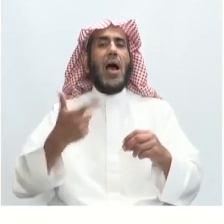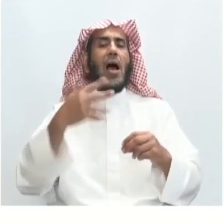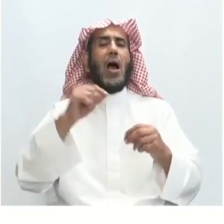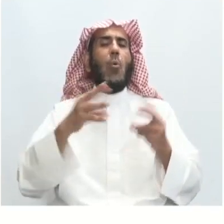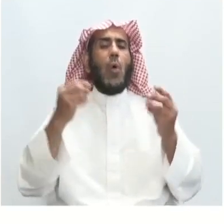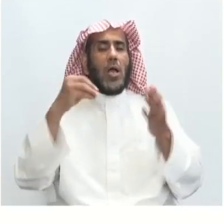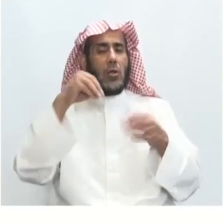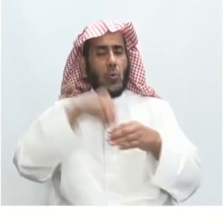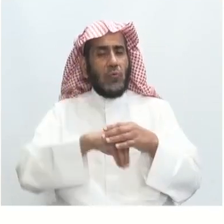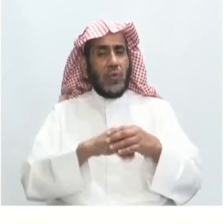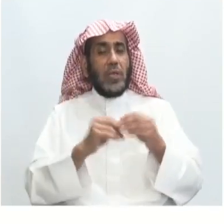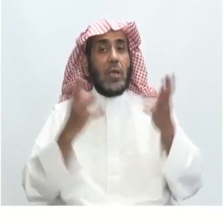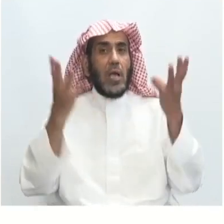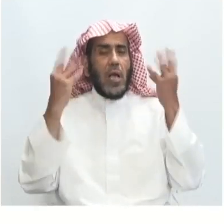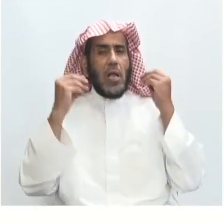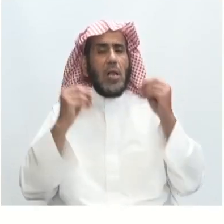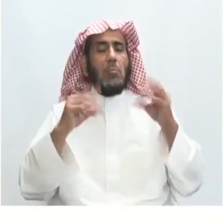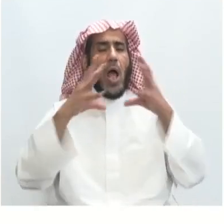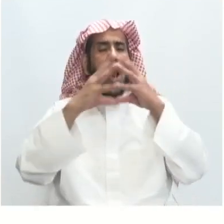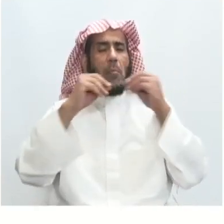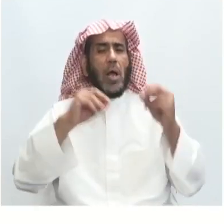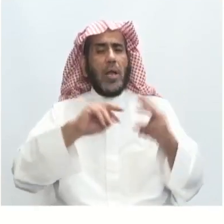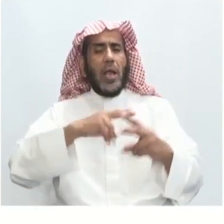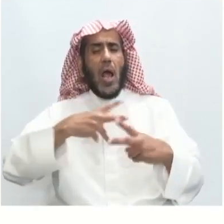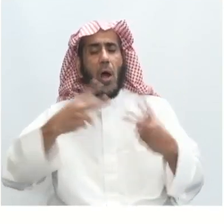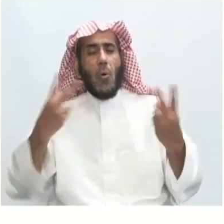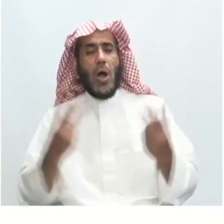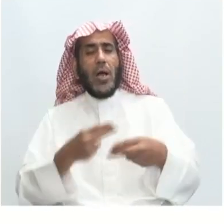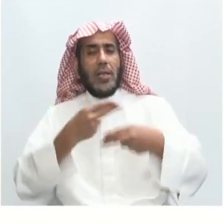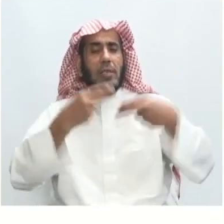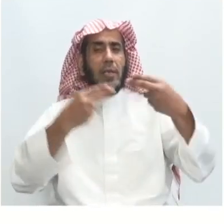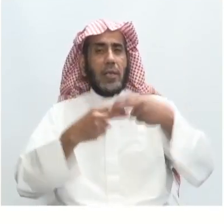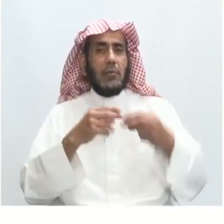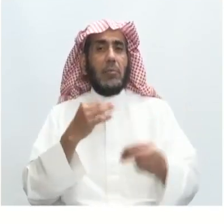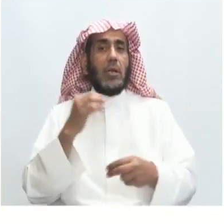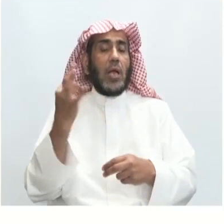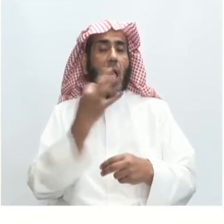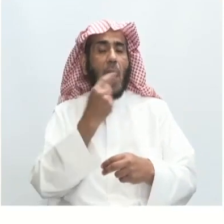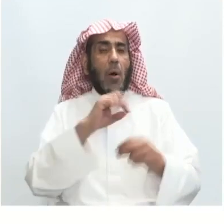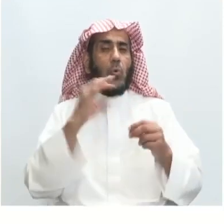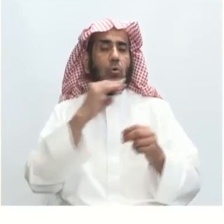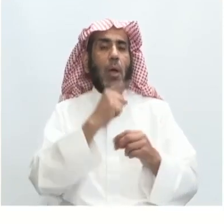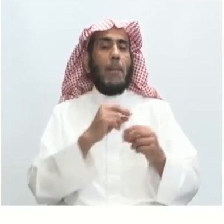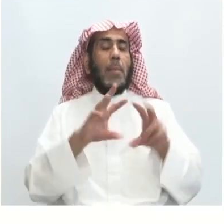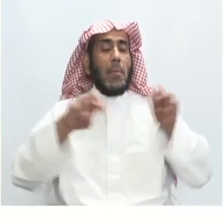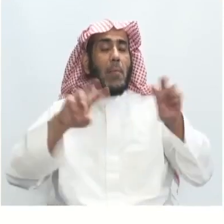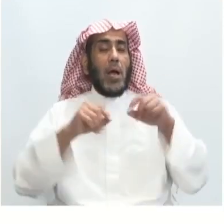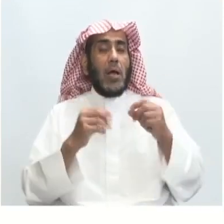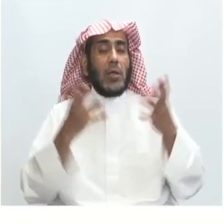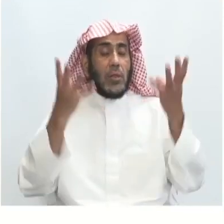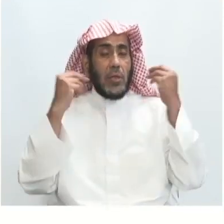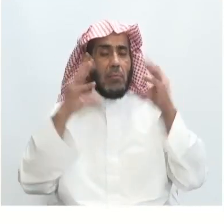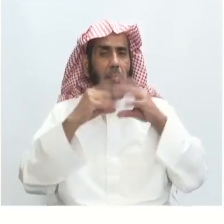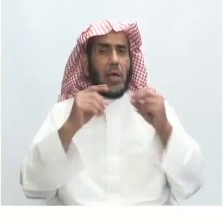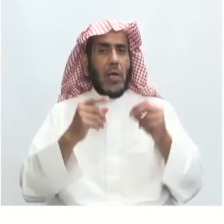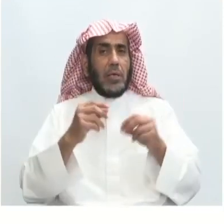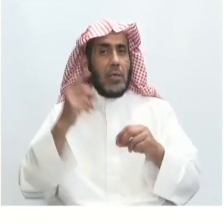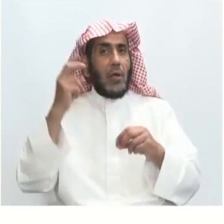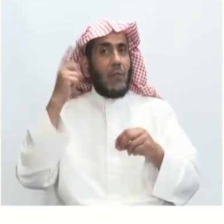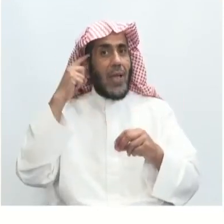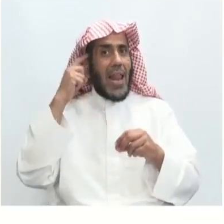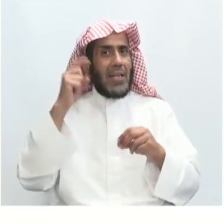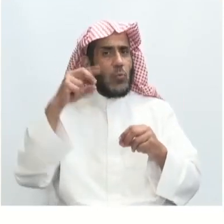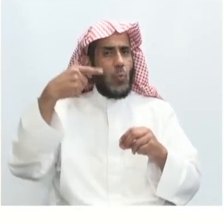المعاني الذي هو يهتم باحوال تركيب الكلام او تركيب الجمله من باحث علم المعاني طبعا هذا هو رابط الدرس الرقمي